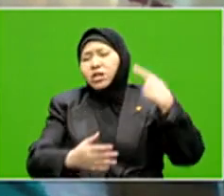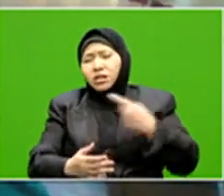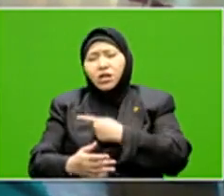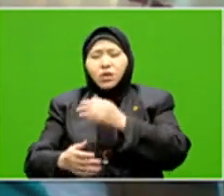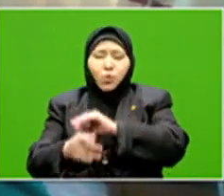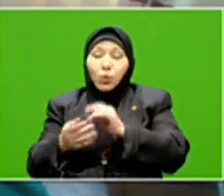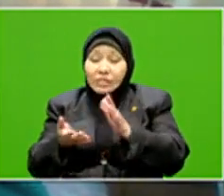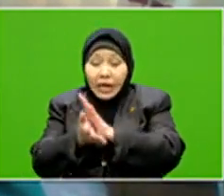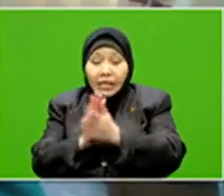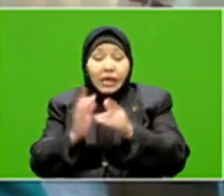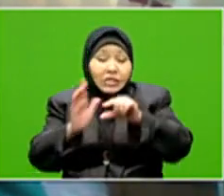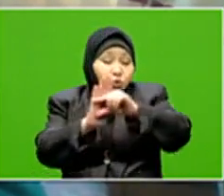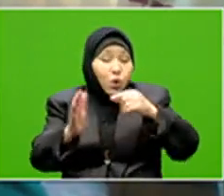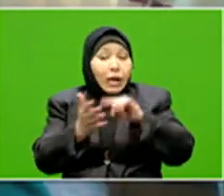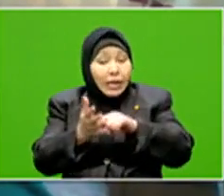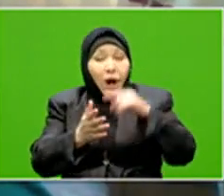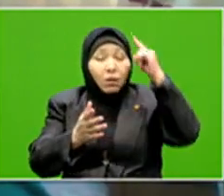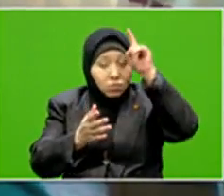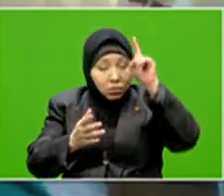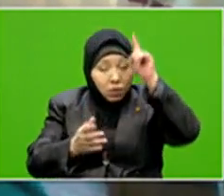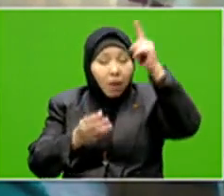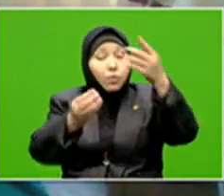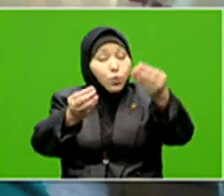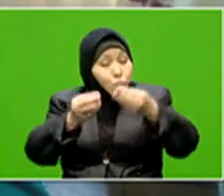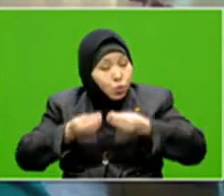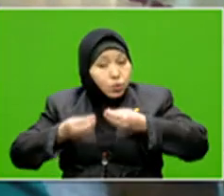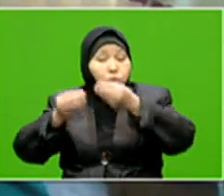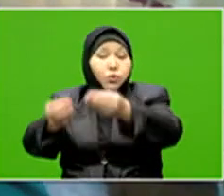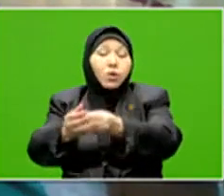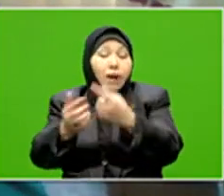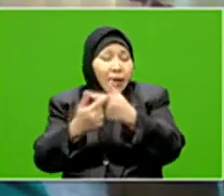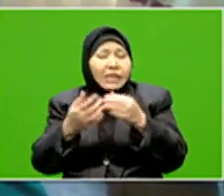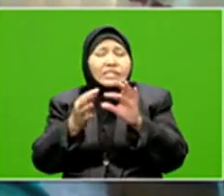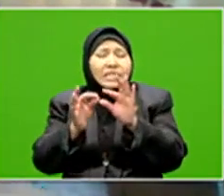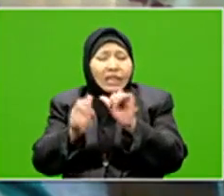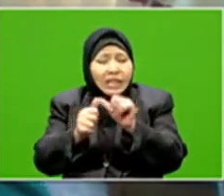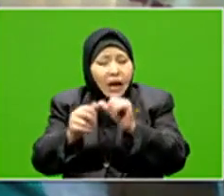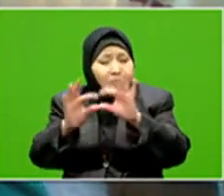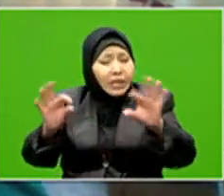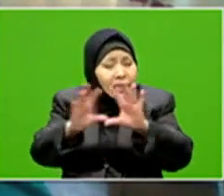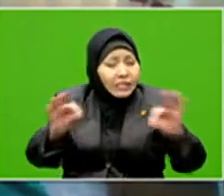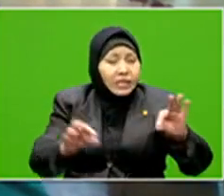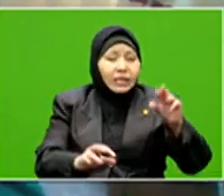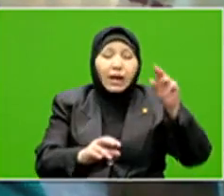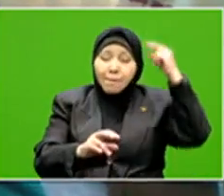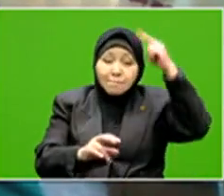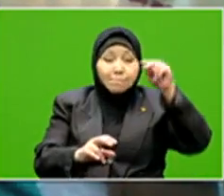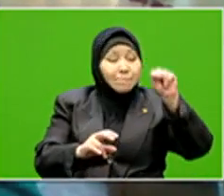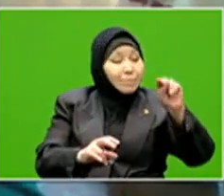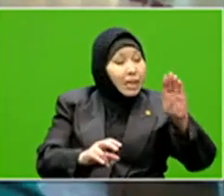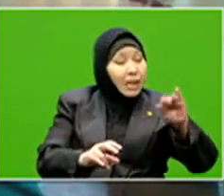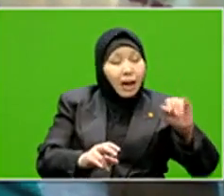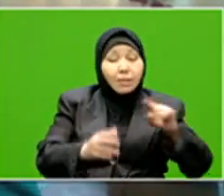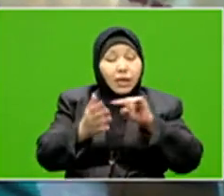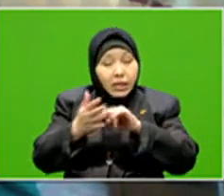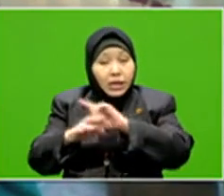Allah datangkan kisah para anbiya, dan setiap daripada kisah para anbiya ini, kalau kita tadabbur, ini namanya tadabbur, ya, kalau